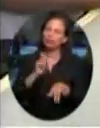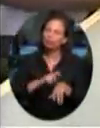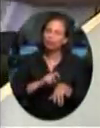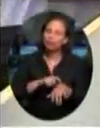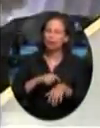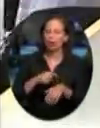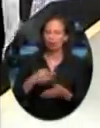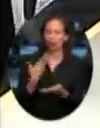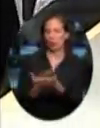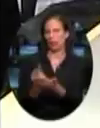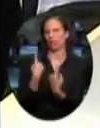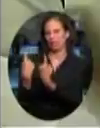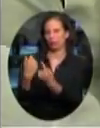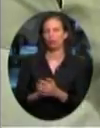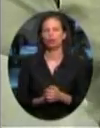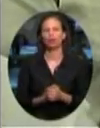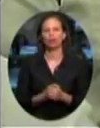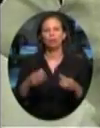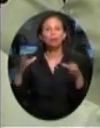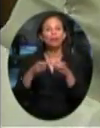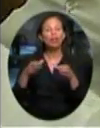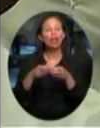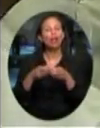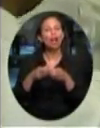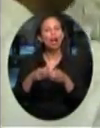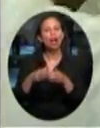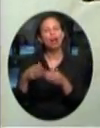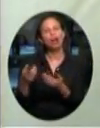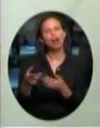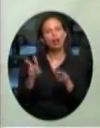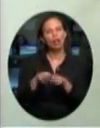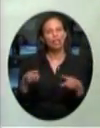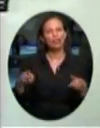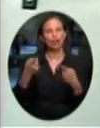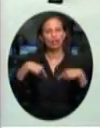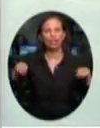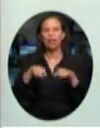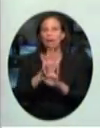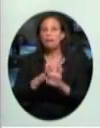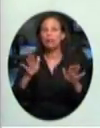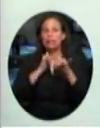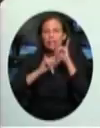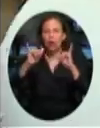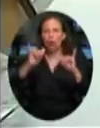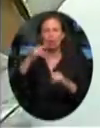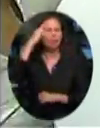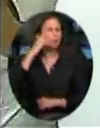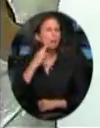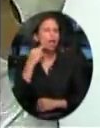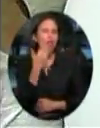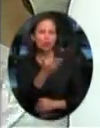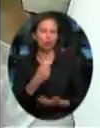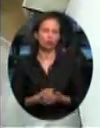דמוקרטית ותוססת כמו מפלגת העבודה, אי אפשר ועידה בלי הרמות קול. תתבייש! בשביל